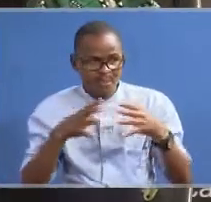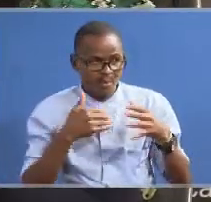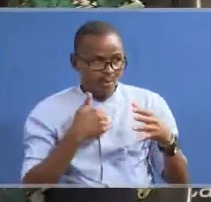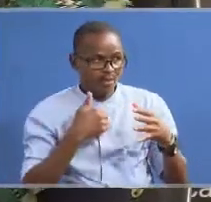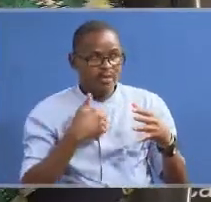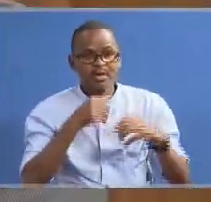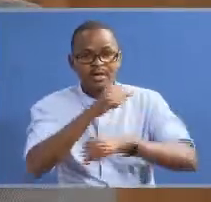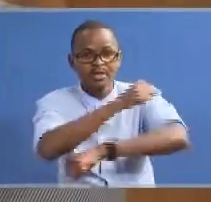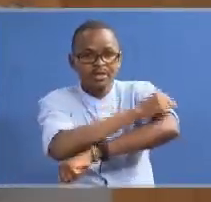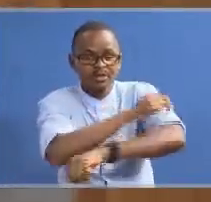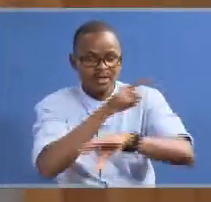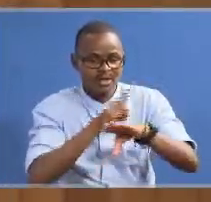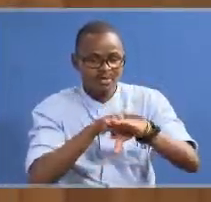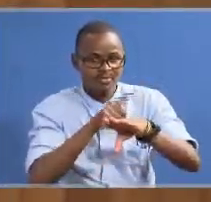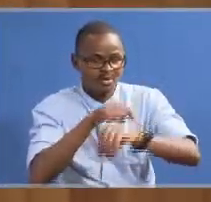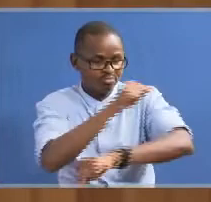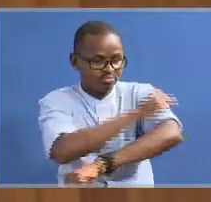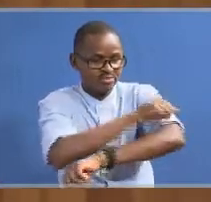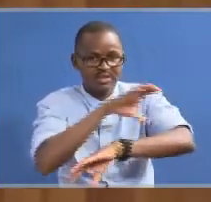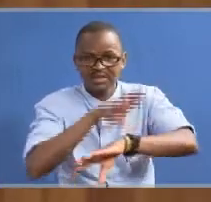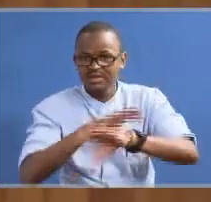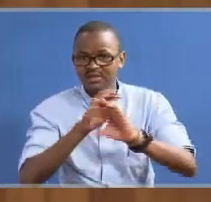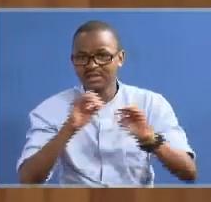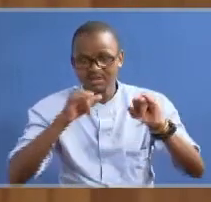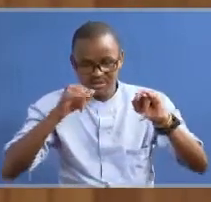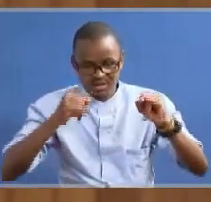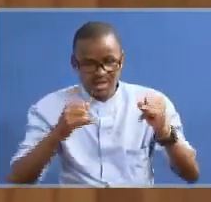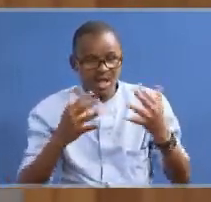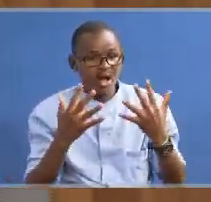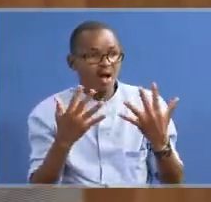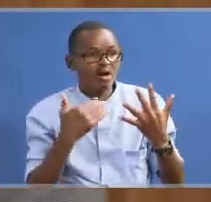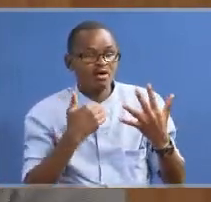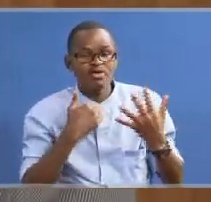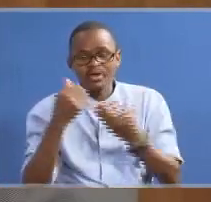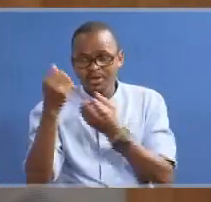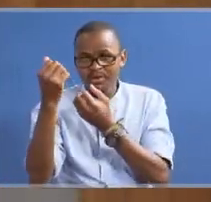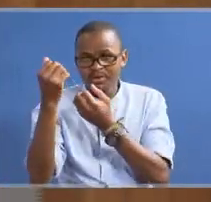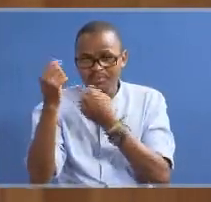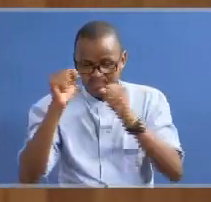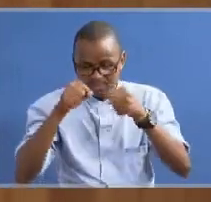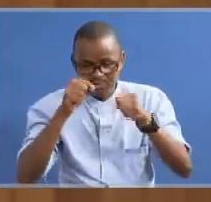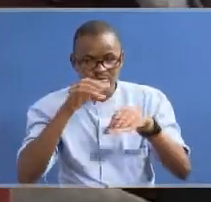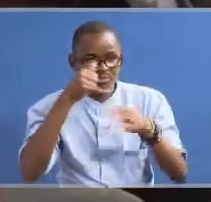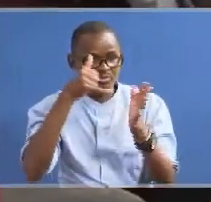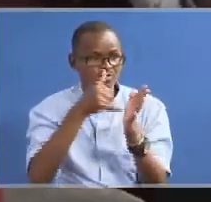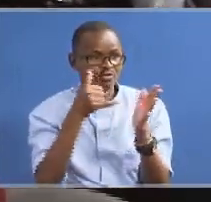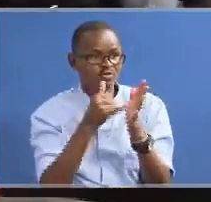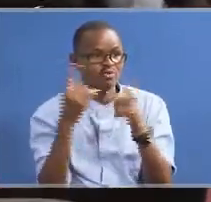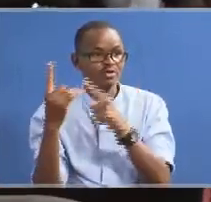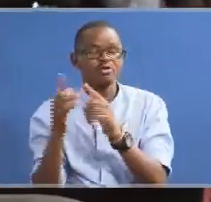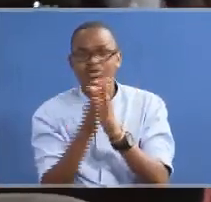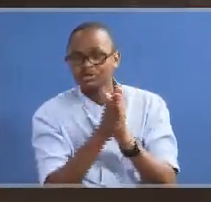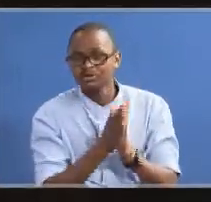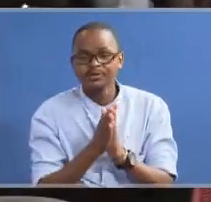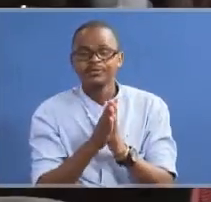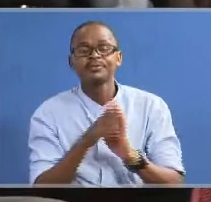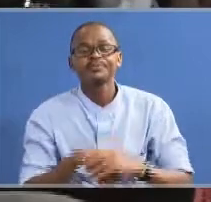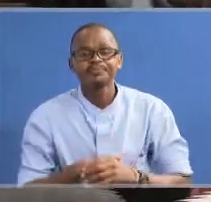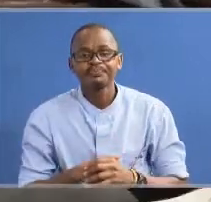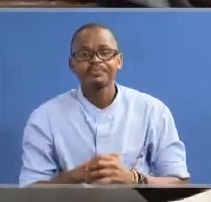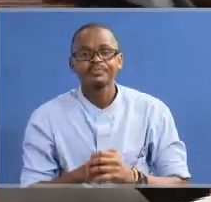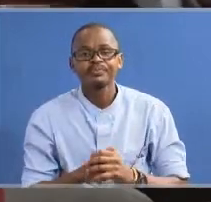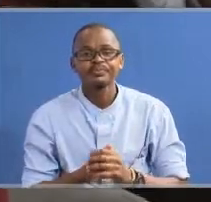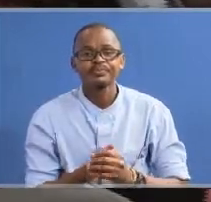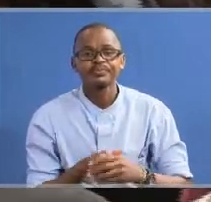na wakati wamo shuleni hawapati taarifa jinsi wanavyoweza kujihusisha katika mambo kama haya.